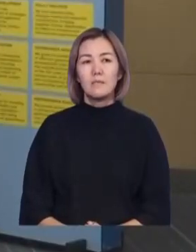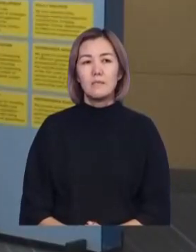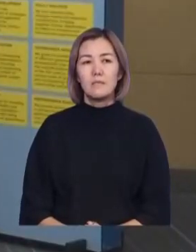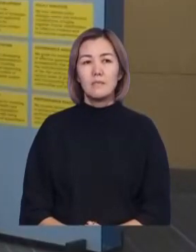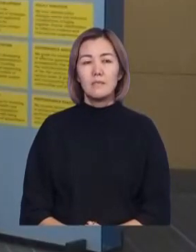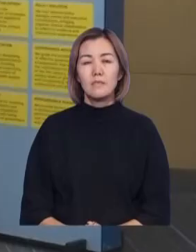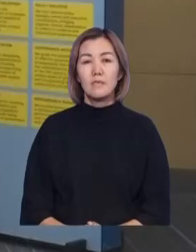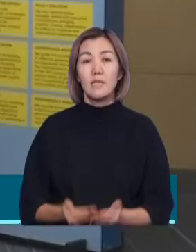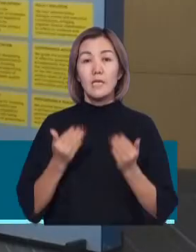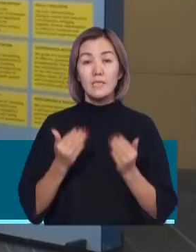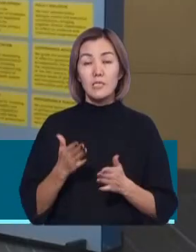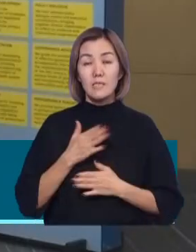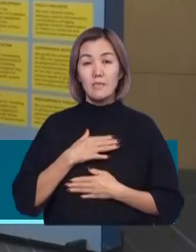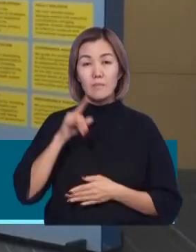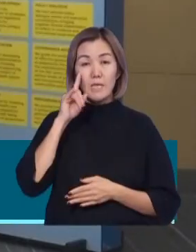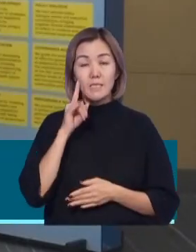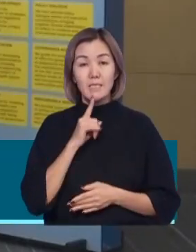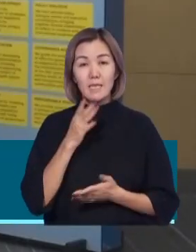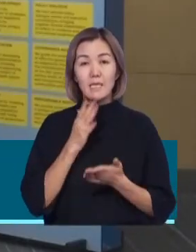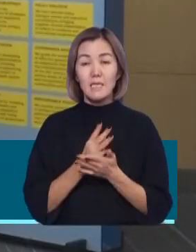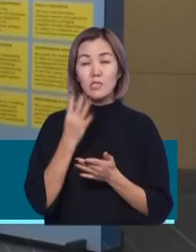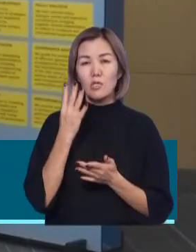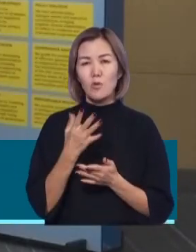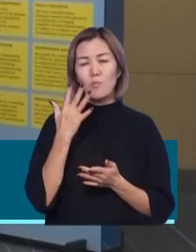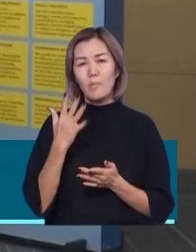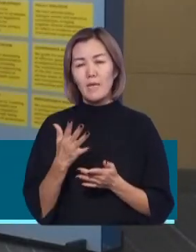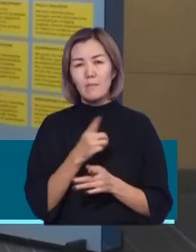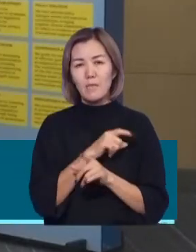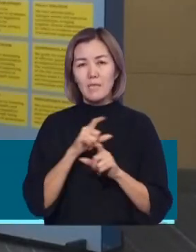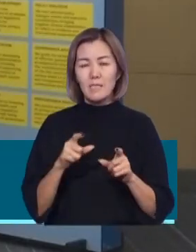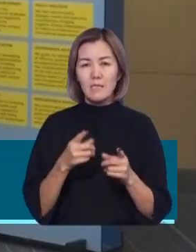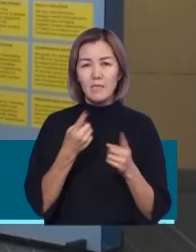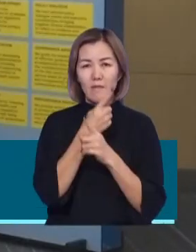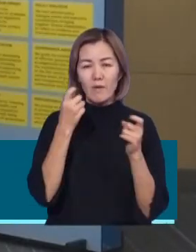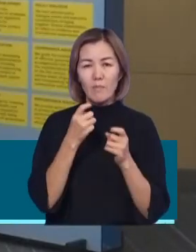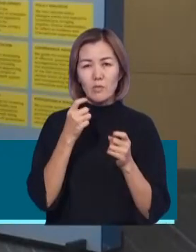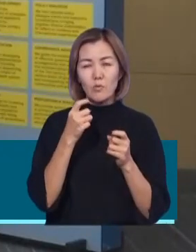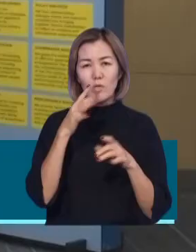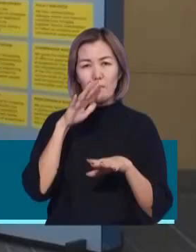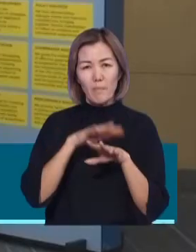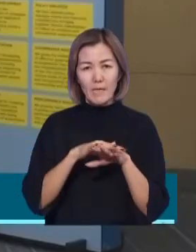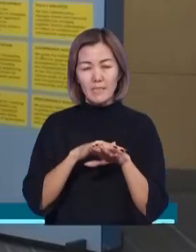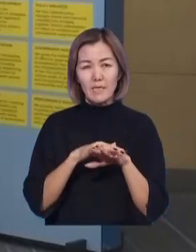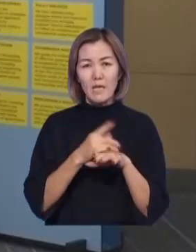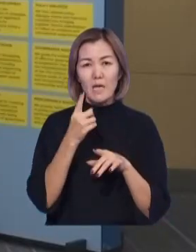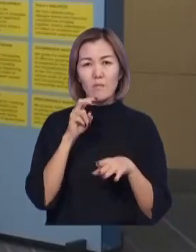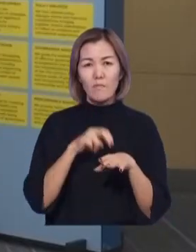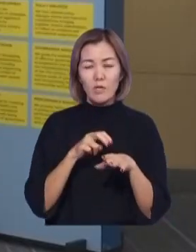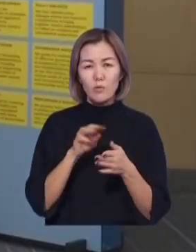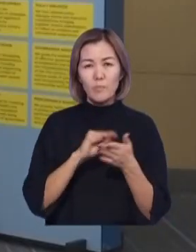систему сейчас в нашей стране имеется поря медицинских информационных баз одно